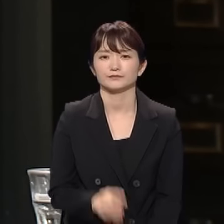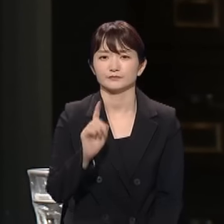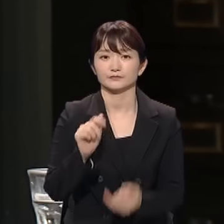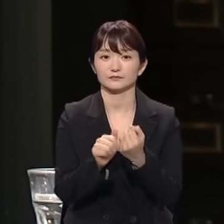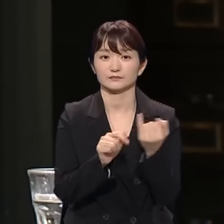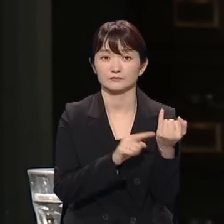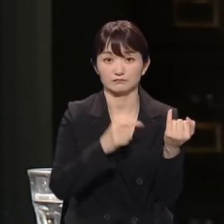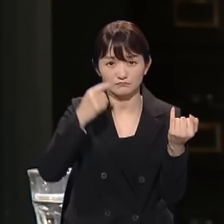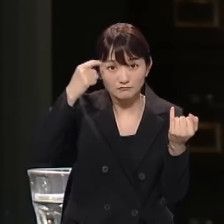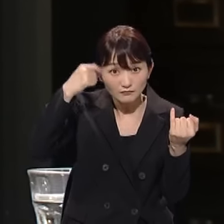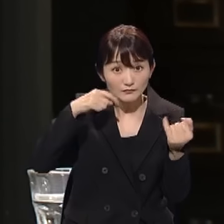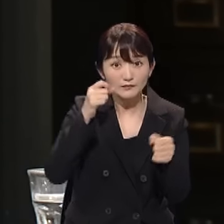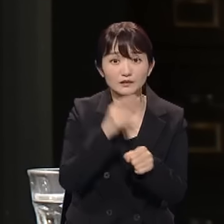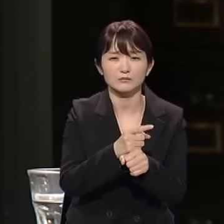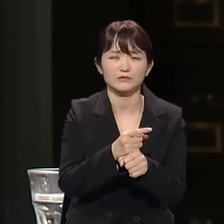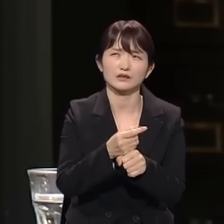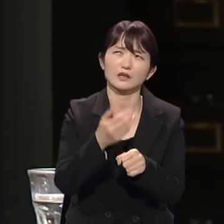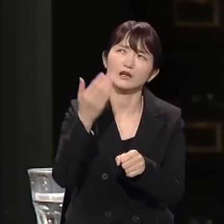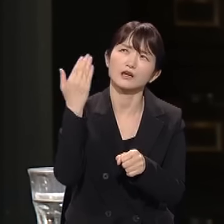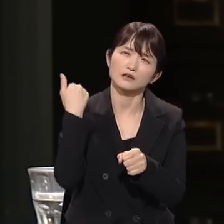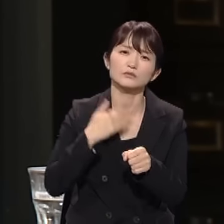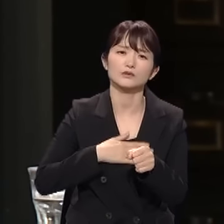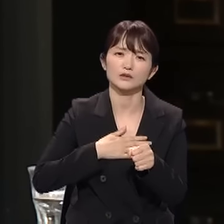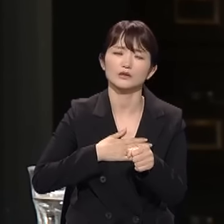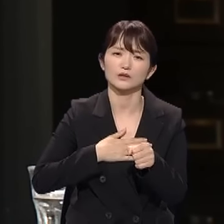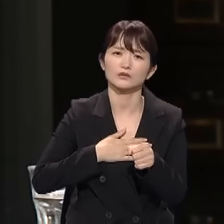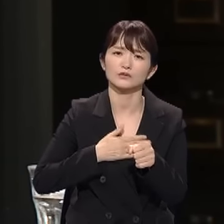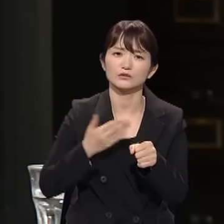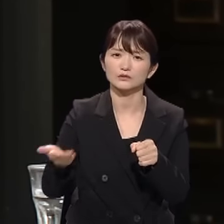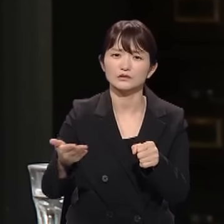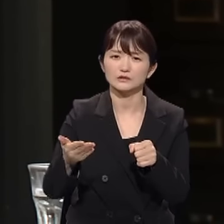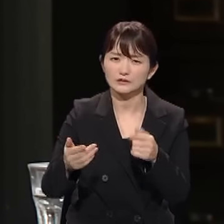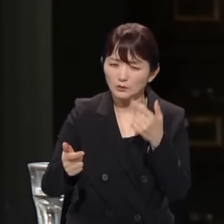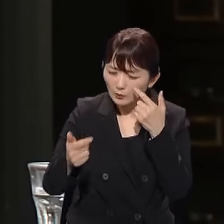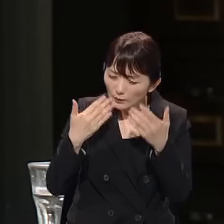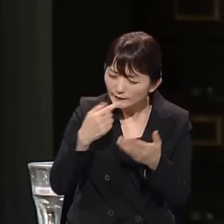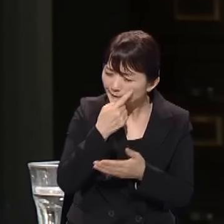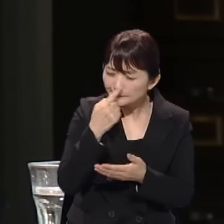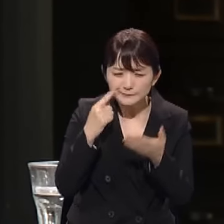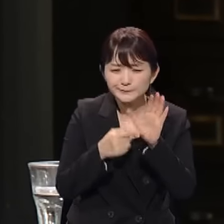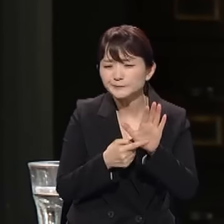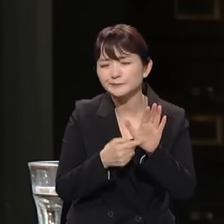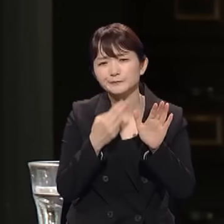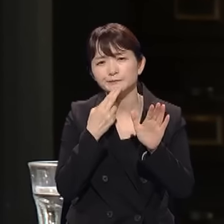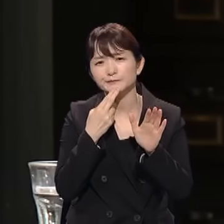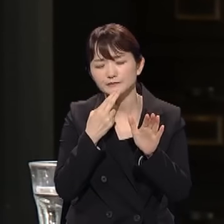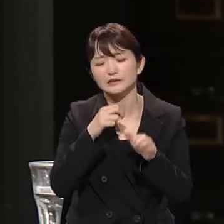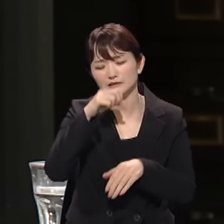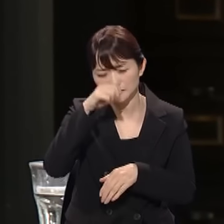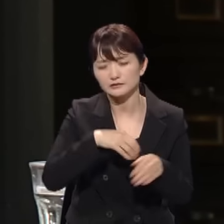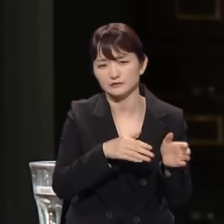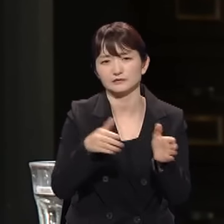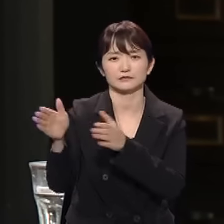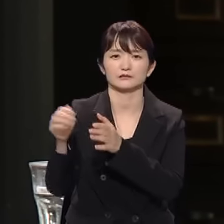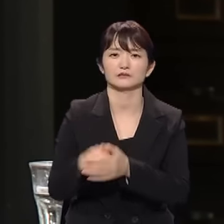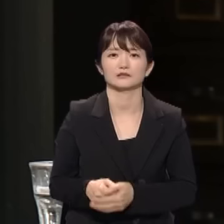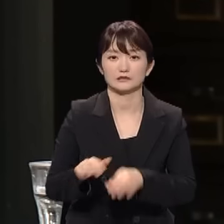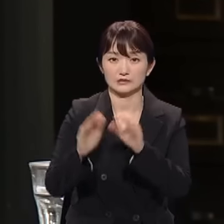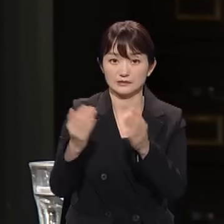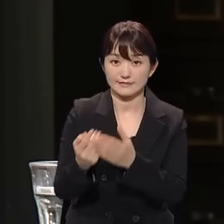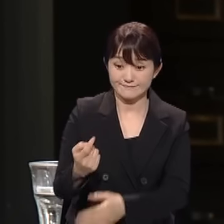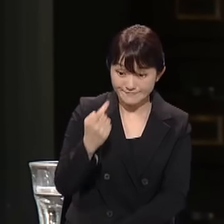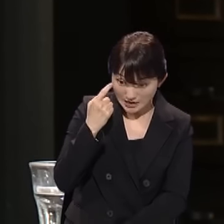아내의 촉은 이미 예전부터 신호를 보내고 있었던 겁니다. 그런데 확실한 물증이 없으니까 넘어갔던 건데 다 들통이